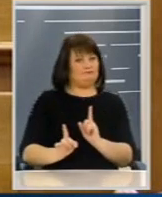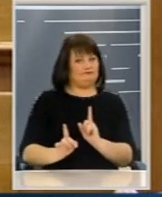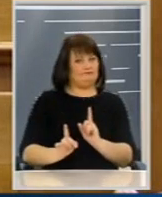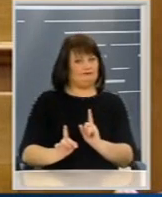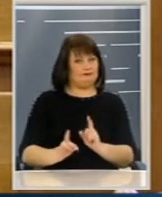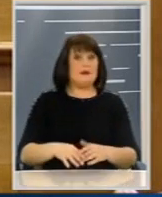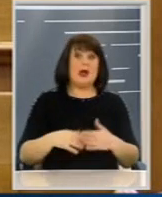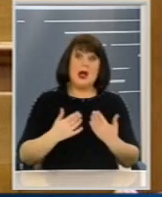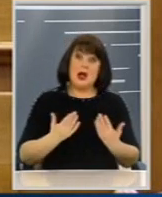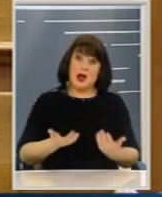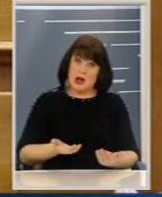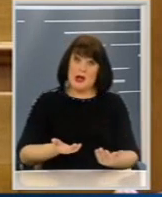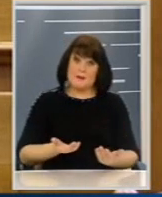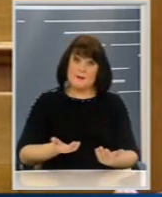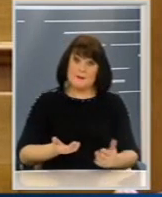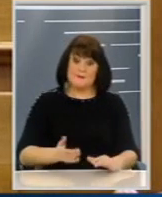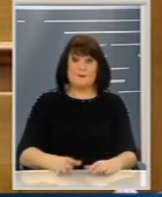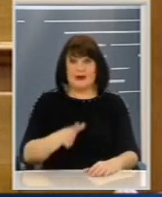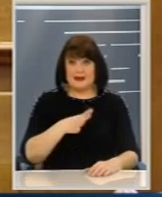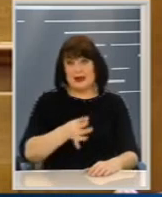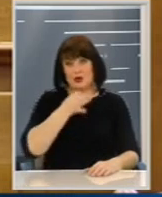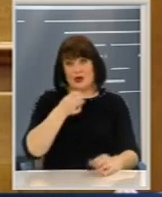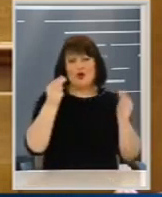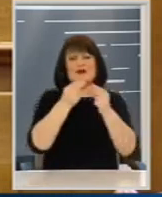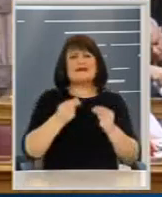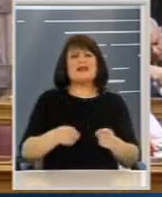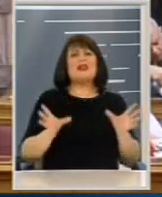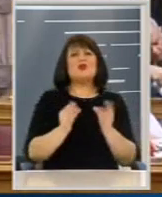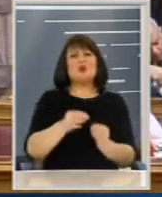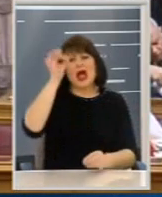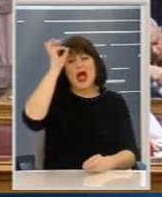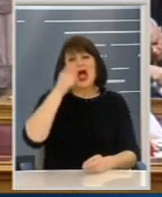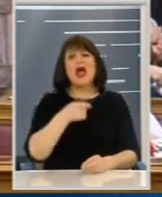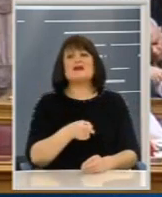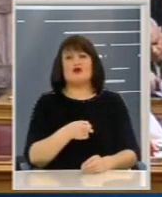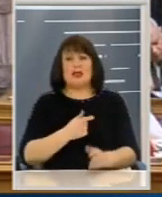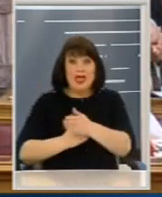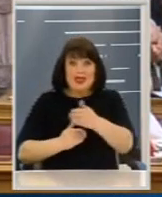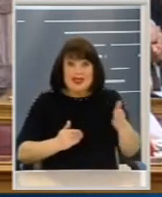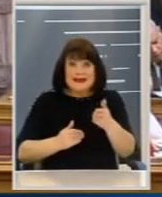Ωστόσο, θέλω να δώσω και εδώ τα στοιχεία της αστυνομίας για τη Δυτική Αθήνα. Στη Δυτική Αττική